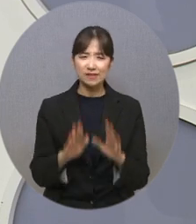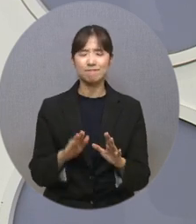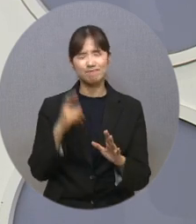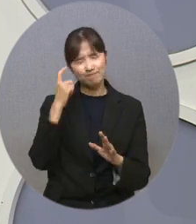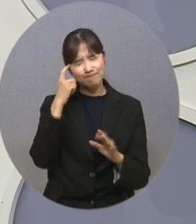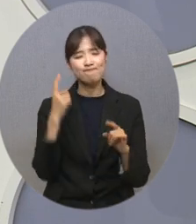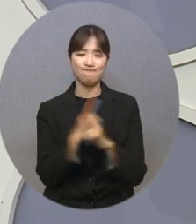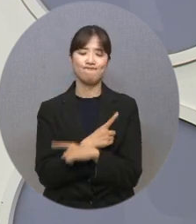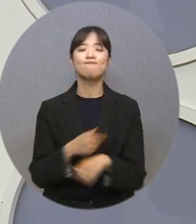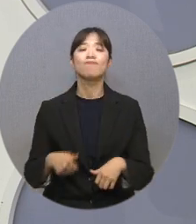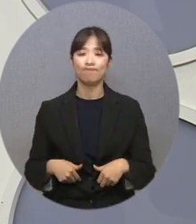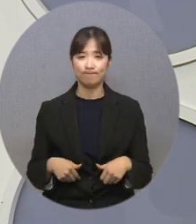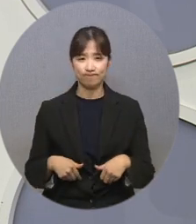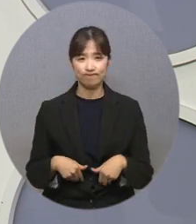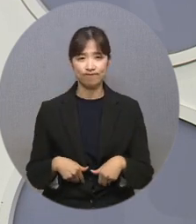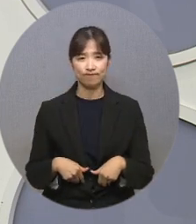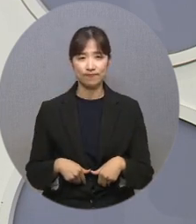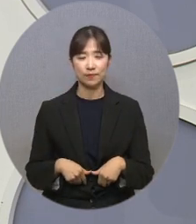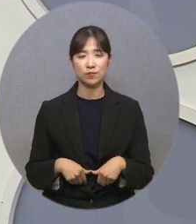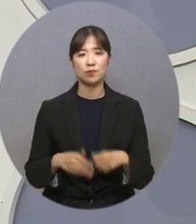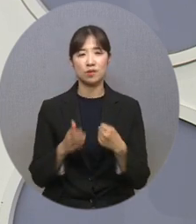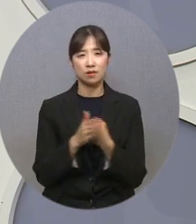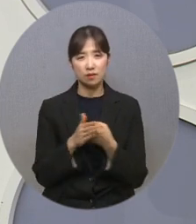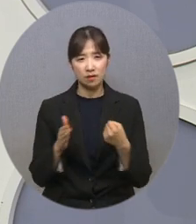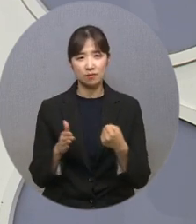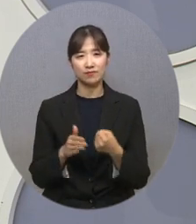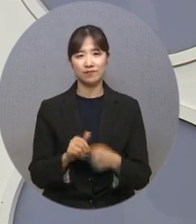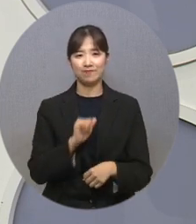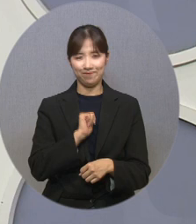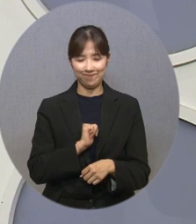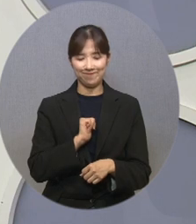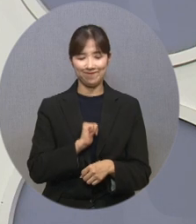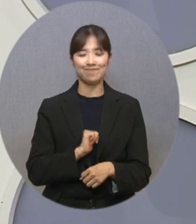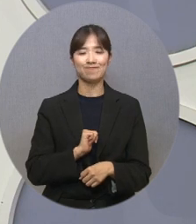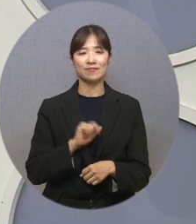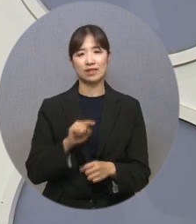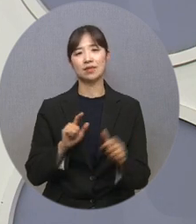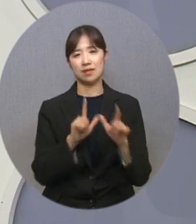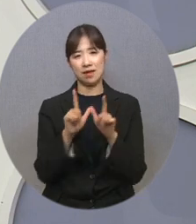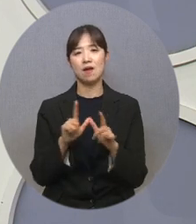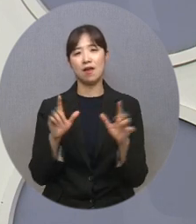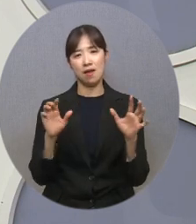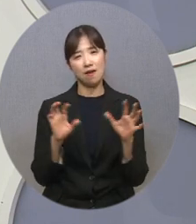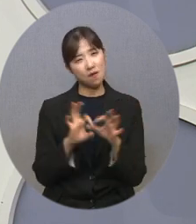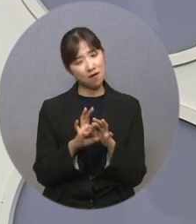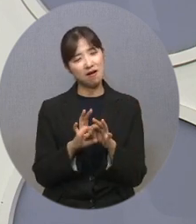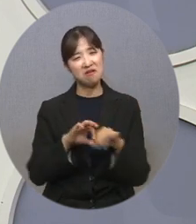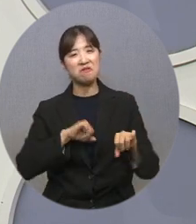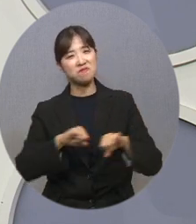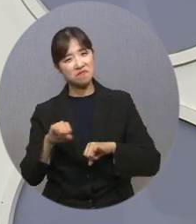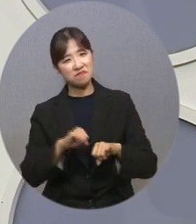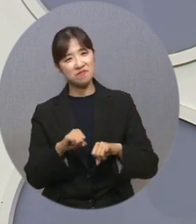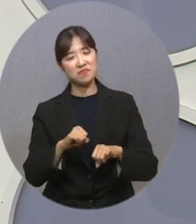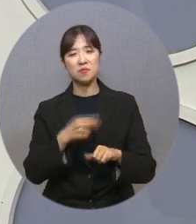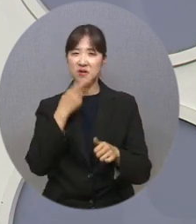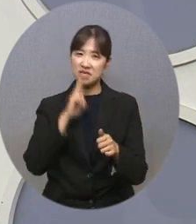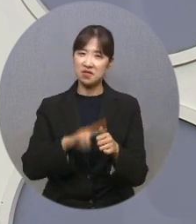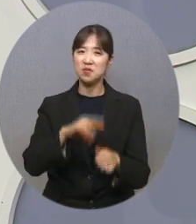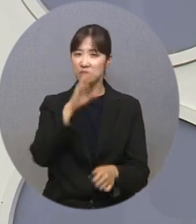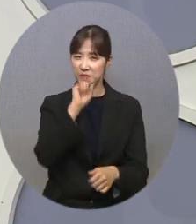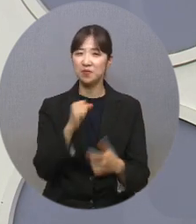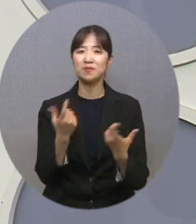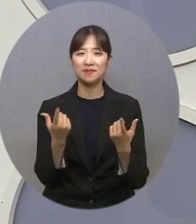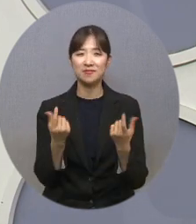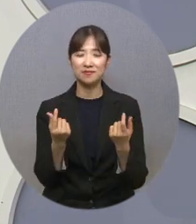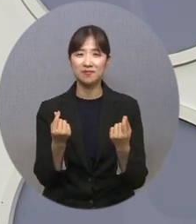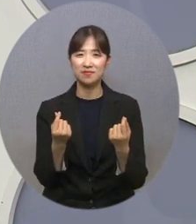때보다 필요하기 때문에 어쩌면 절제생활과 같은 그런 캠페인 같은 것도 한번 시도해 봄직하지